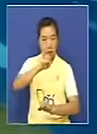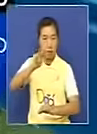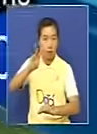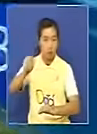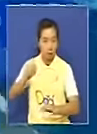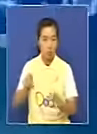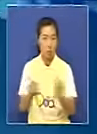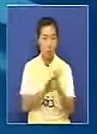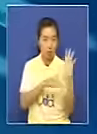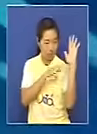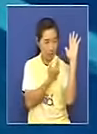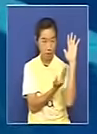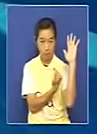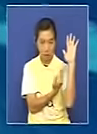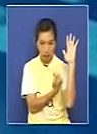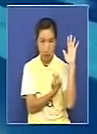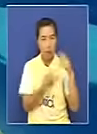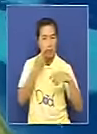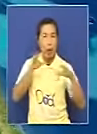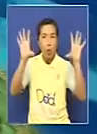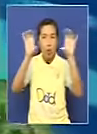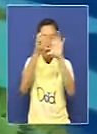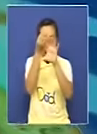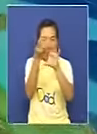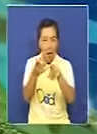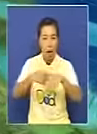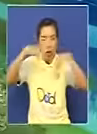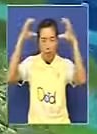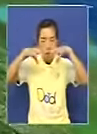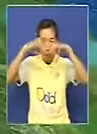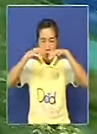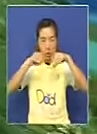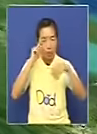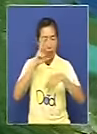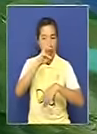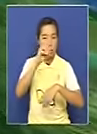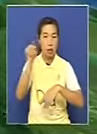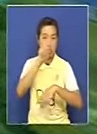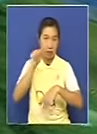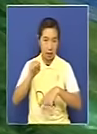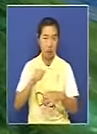ครับปิดท้ายกันที่ภาคใต้ฝั่งตะวันตกครับมีเมฆเป็นส่วนมากฝนฟ้าคะนองกระจายร้อยละ60